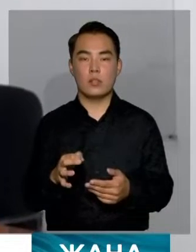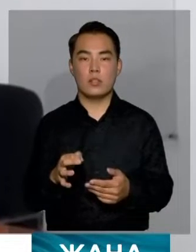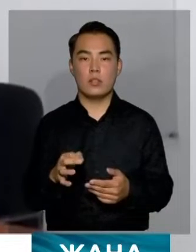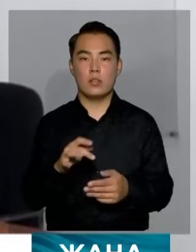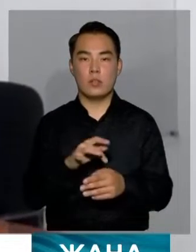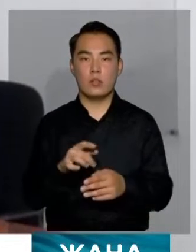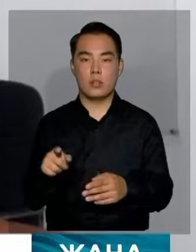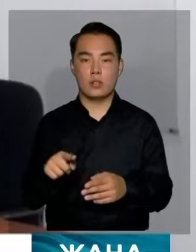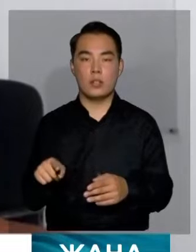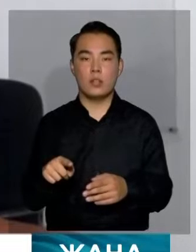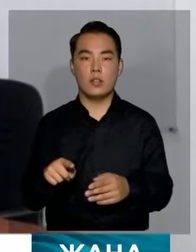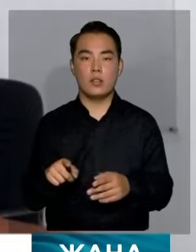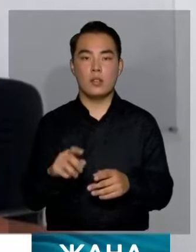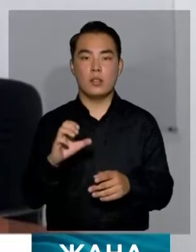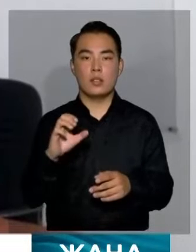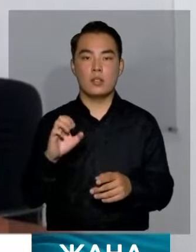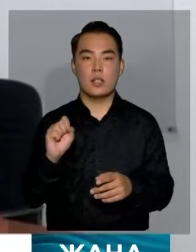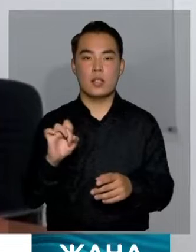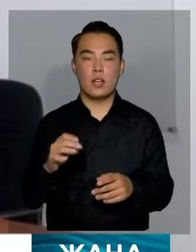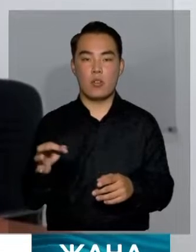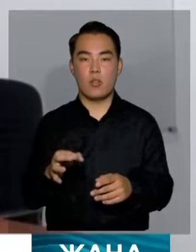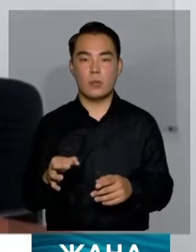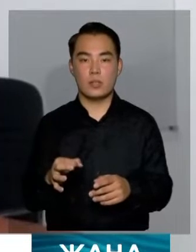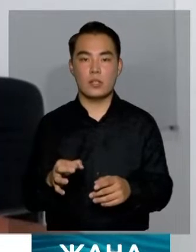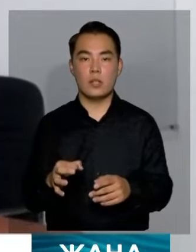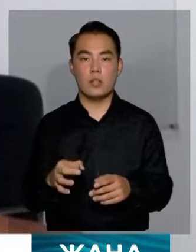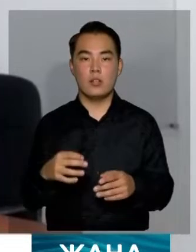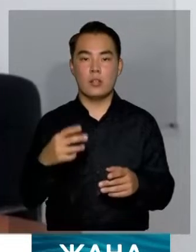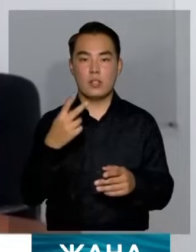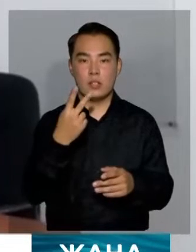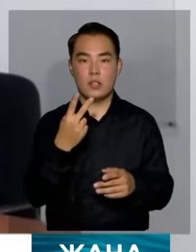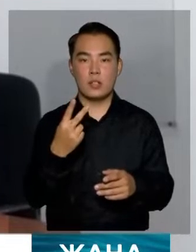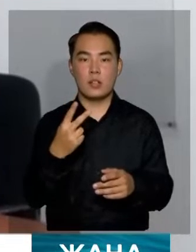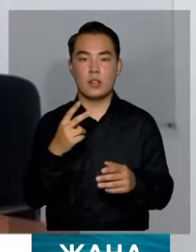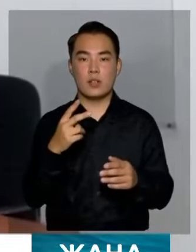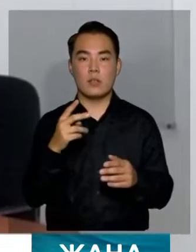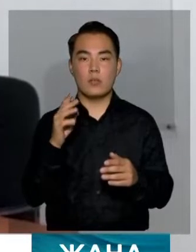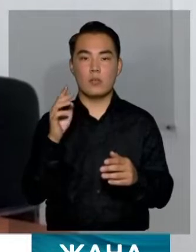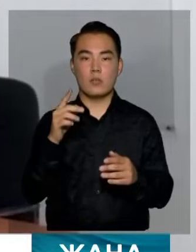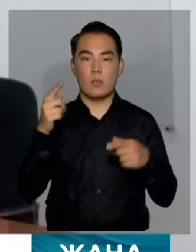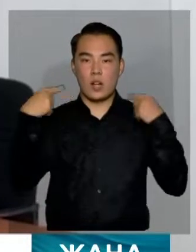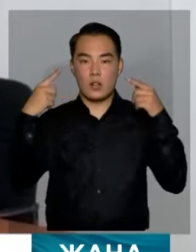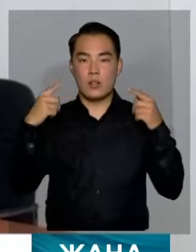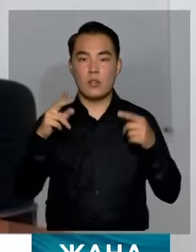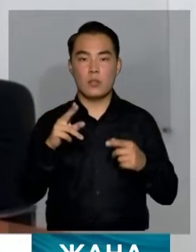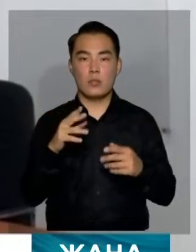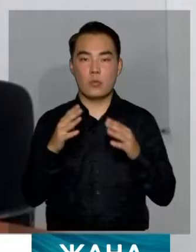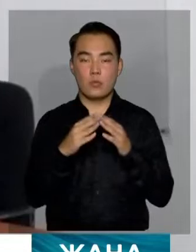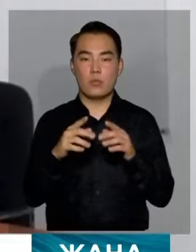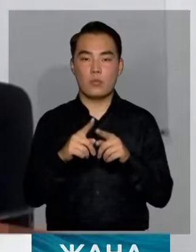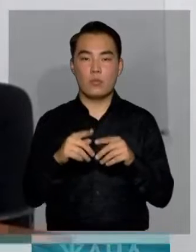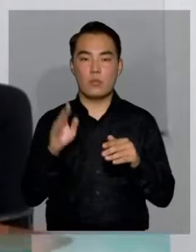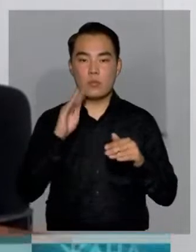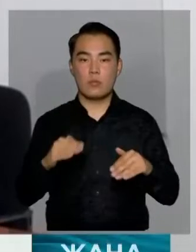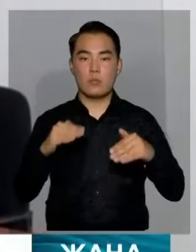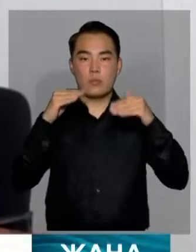алды. Сарағаш ауданында 2 мал қора ішіне су кіріп, салдарынан 13 уақ малы суға